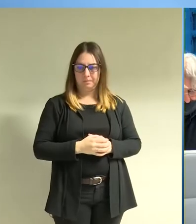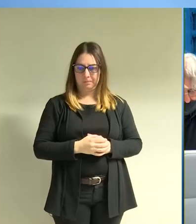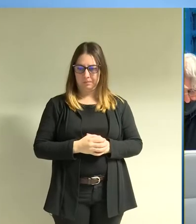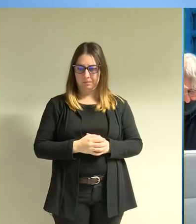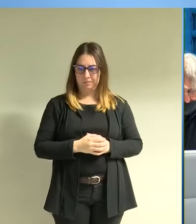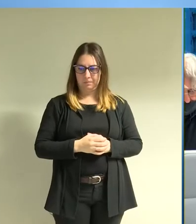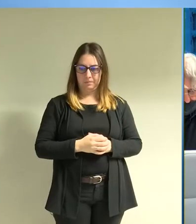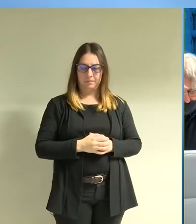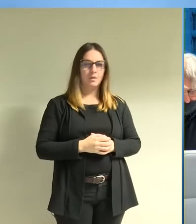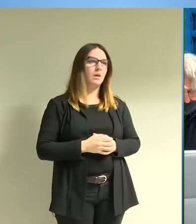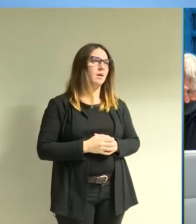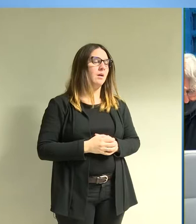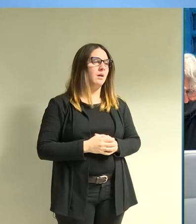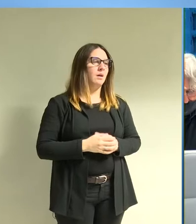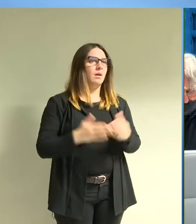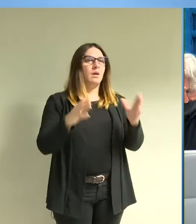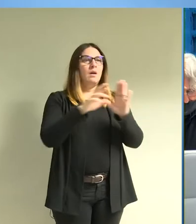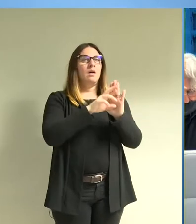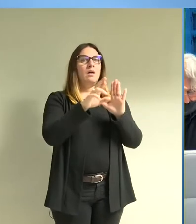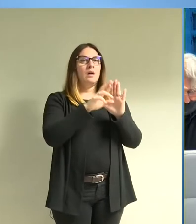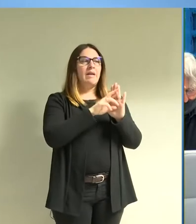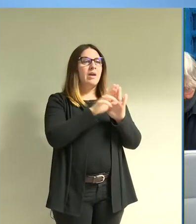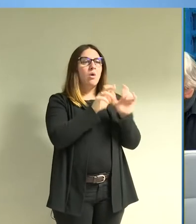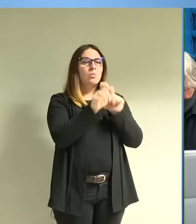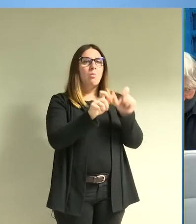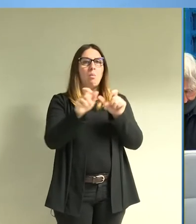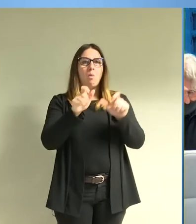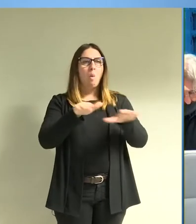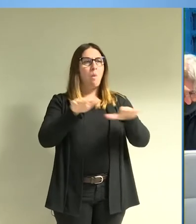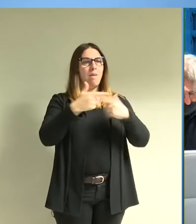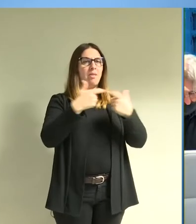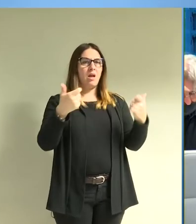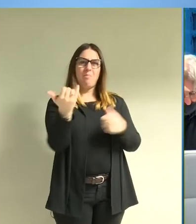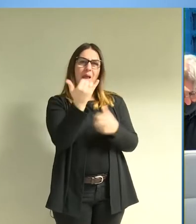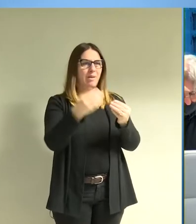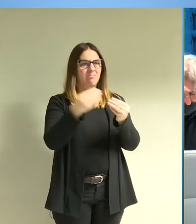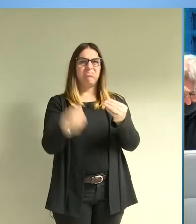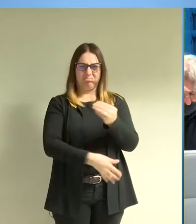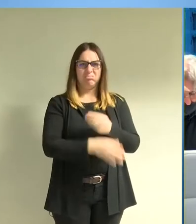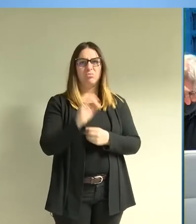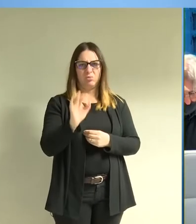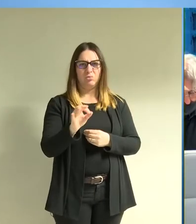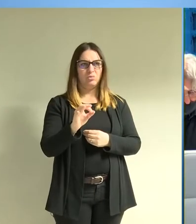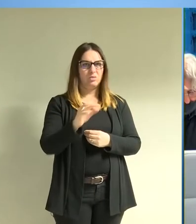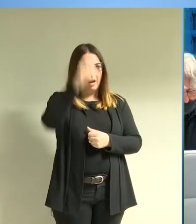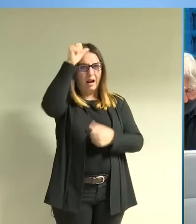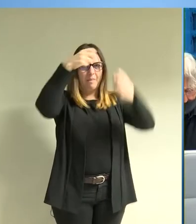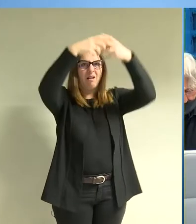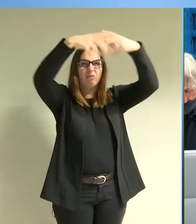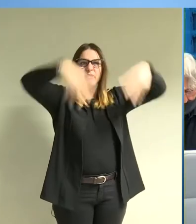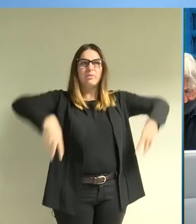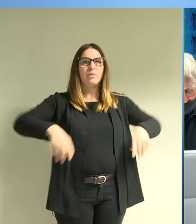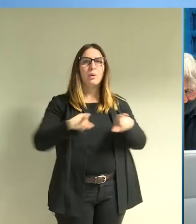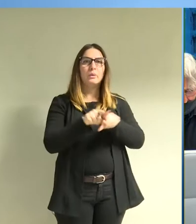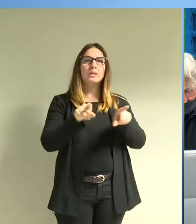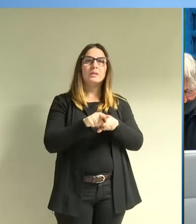on enlève aussi les références aux moyens matériels puisque vous savez de suite à la décentralisation ce sont